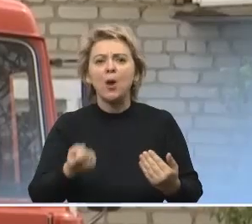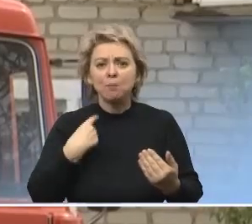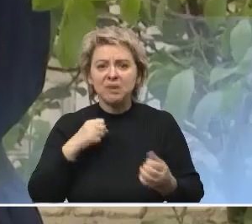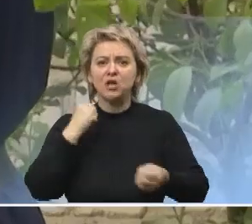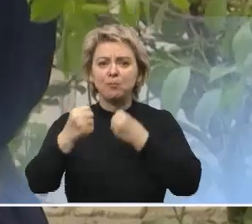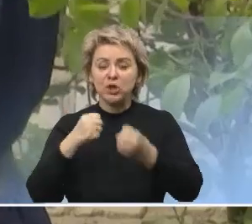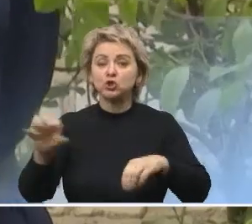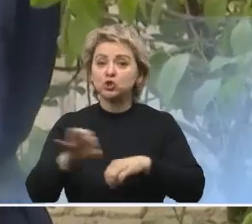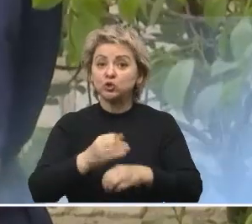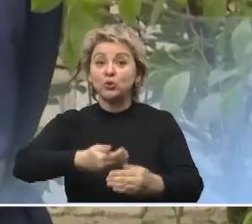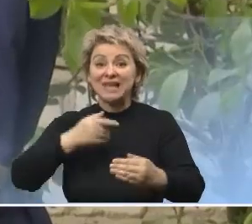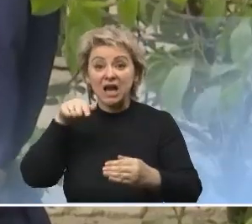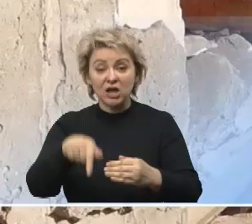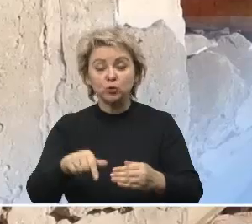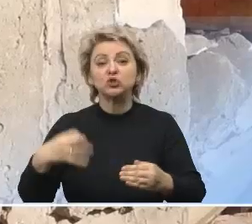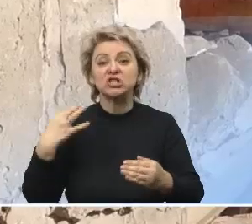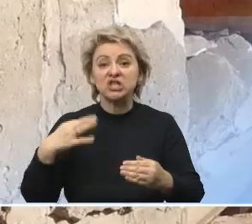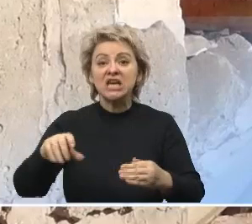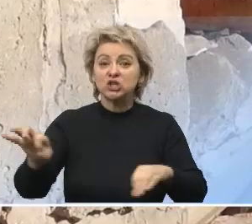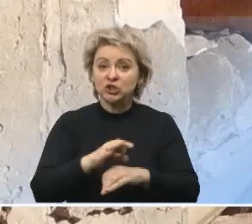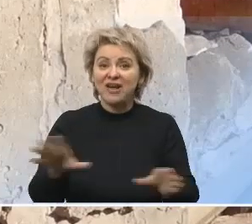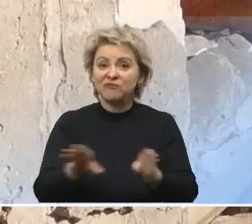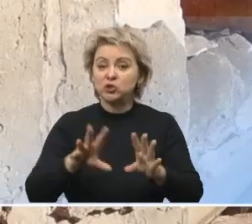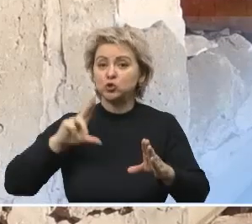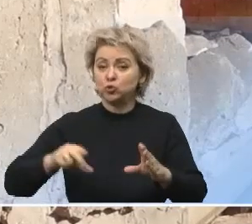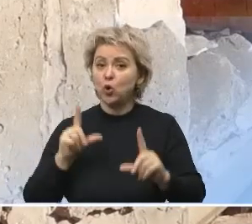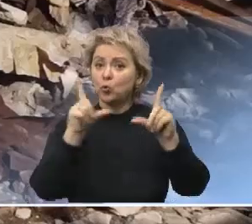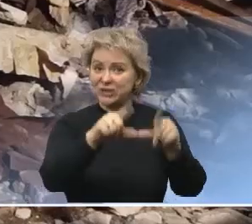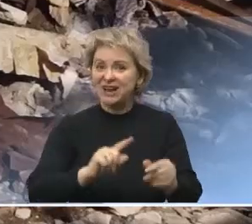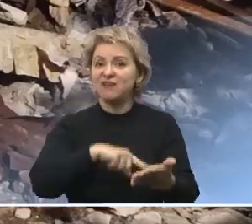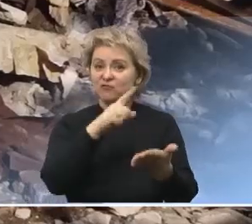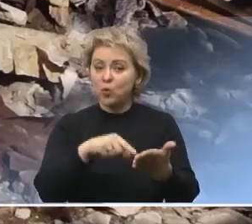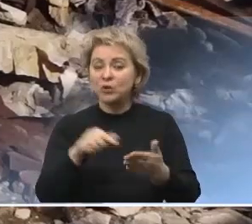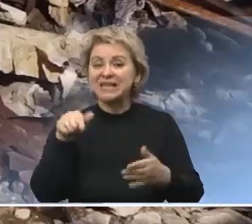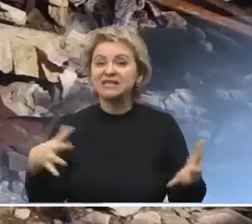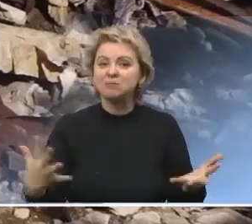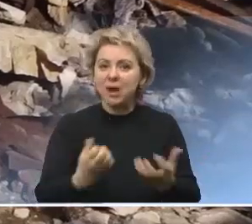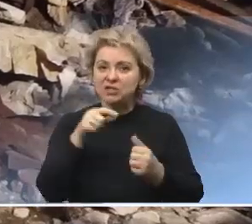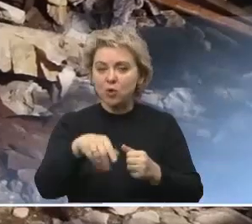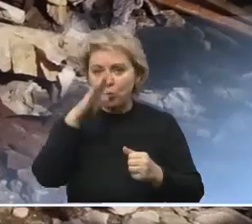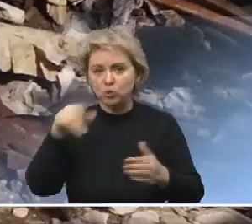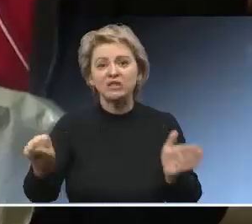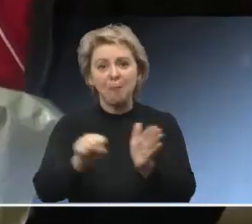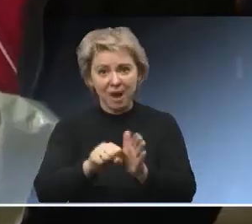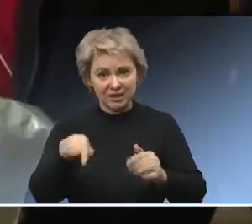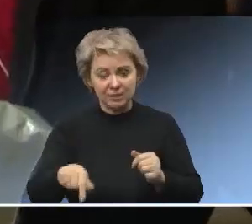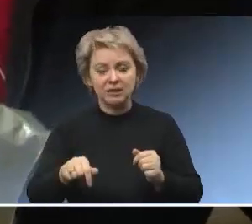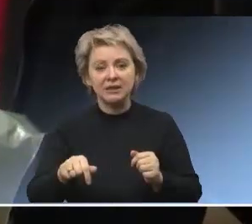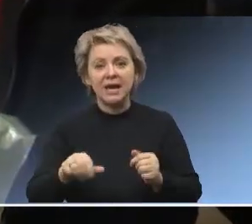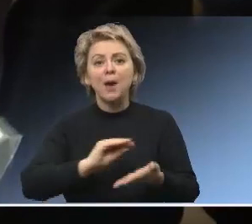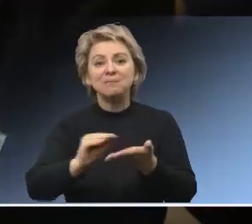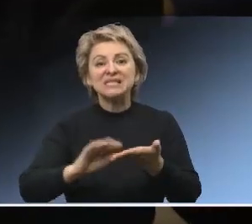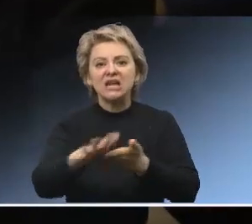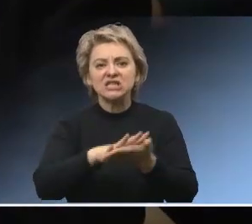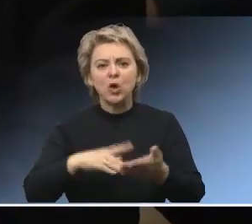жену. Накануне трагедии жена с маленькой дочкой после очередной ссоры уехали в город. Это их и спасло. Мужчина погиб. Писали